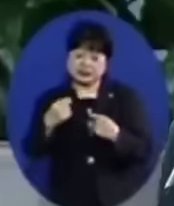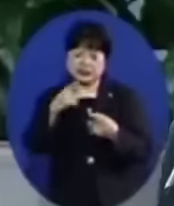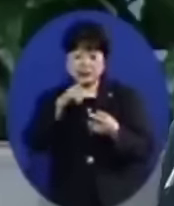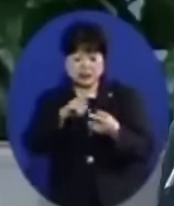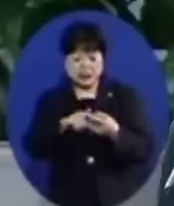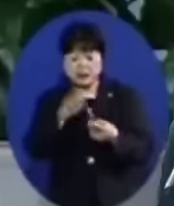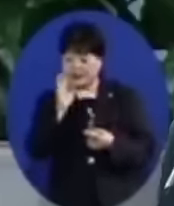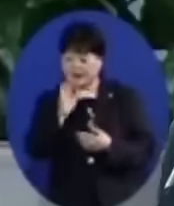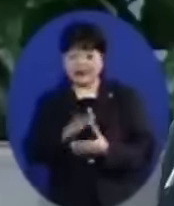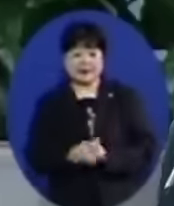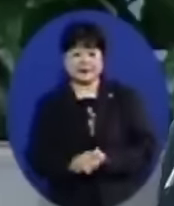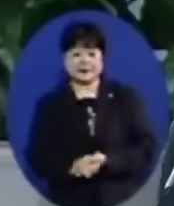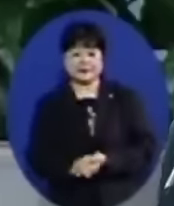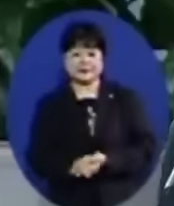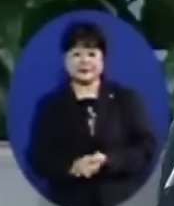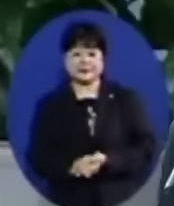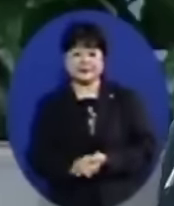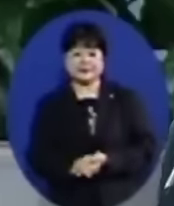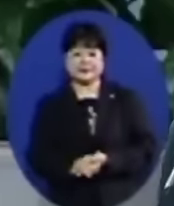달라지지 않더라는 것입니다.